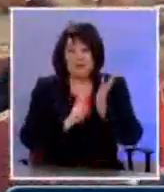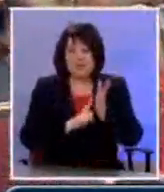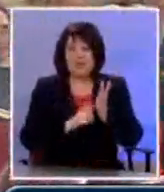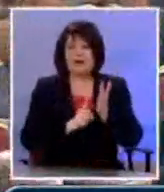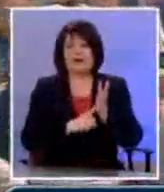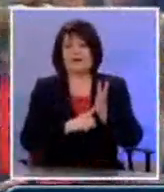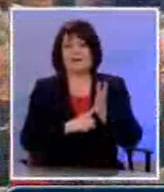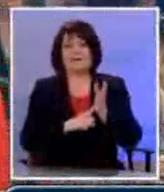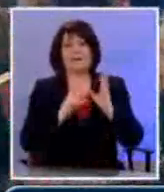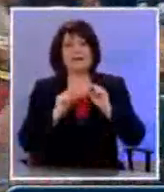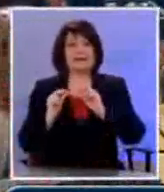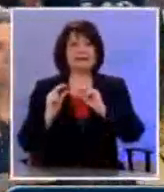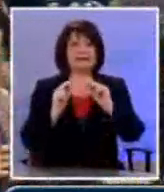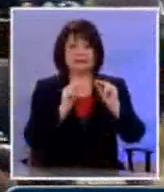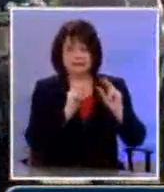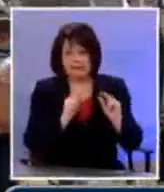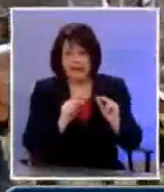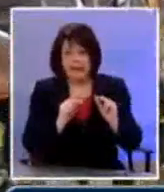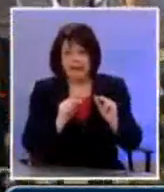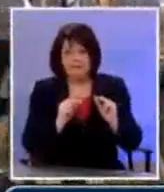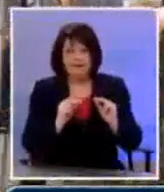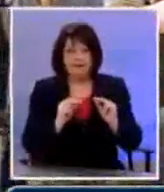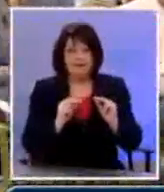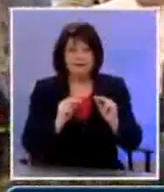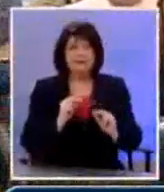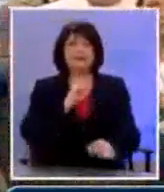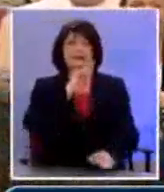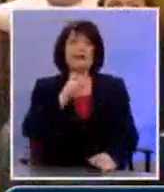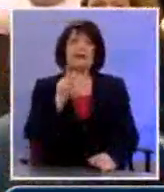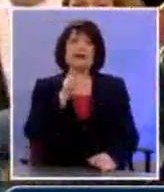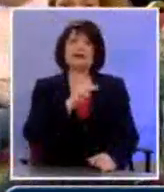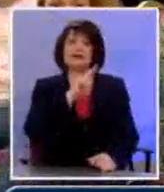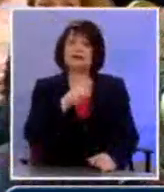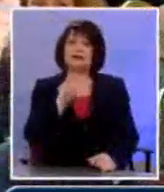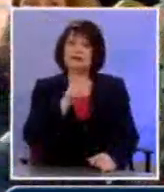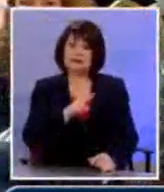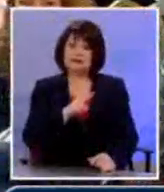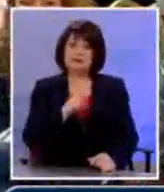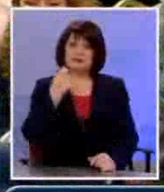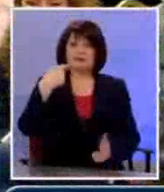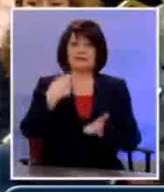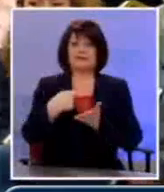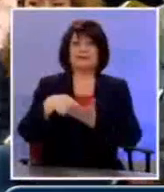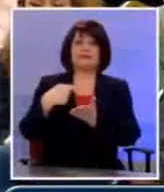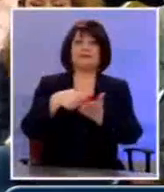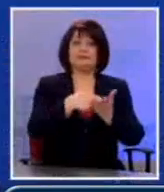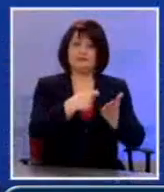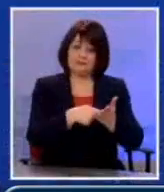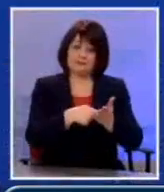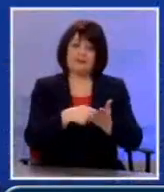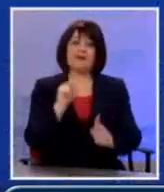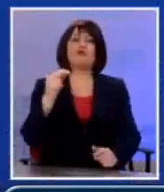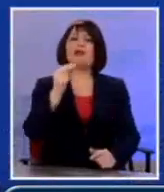αρχίσουμε να συζητούμε την κατάργηση της αποζημίωσης που καταβάλλεται